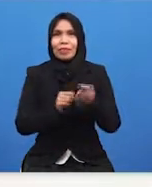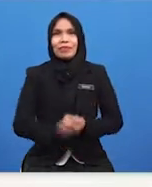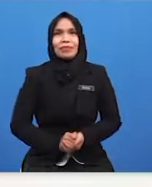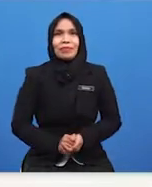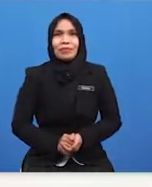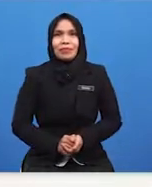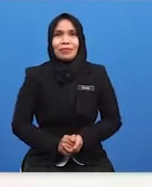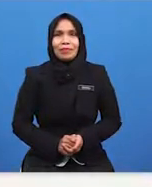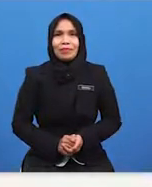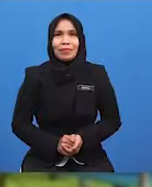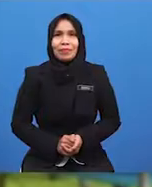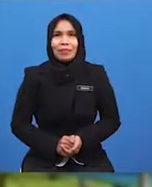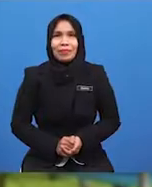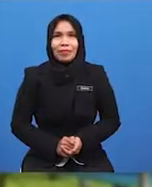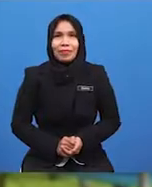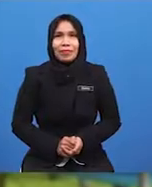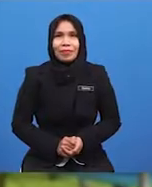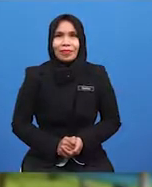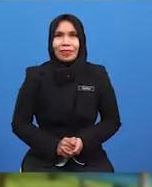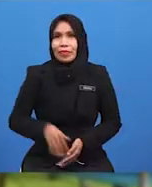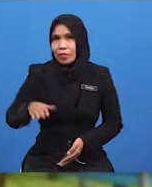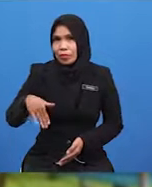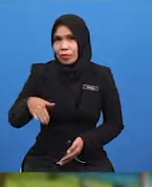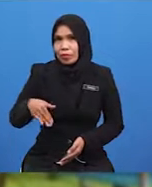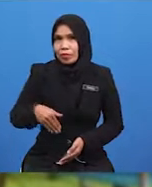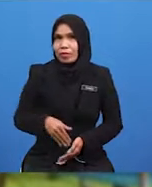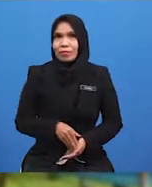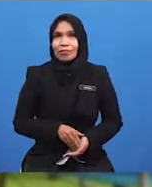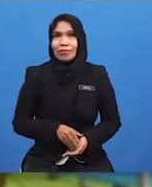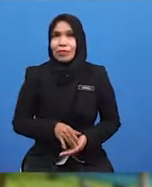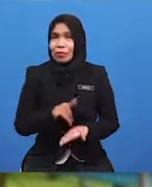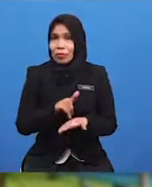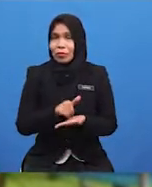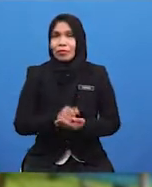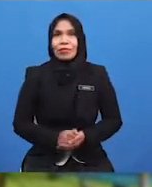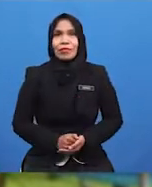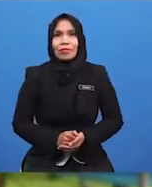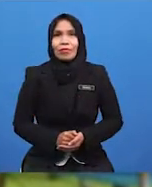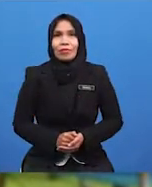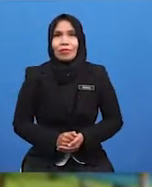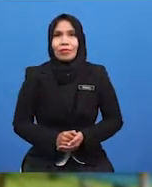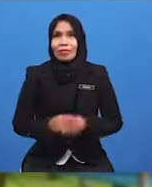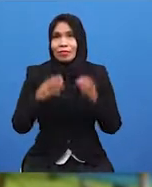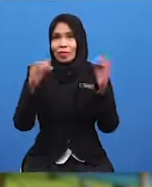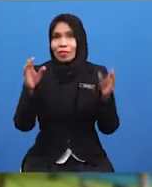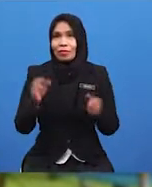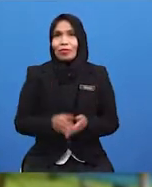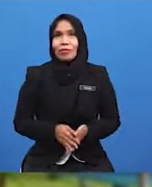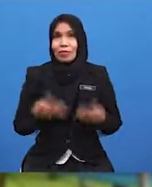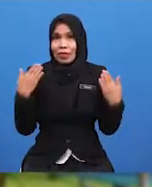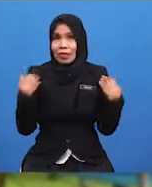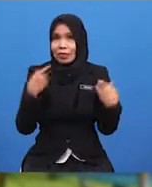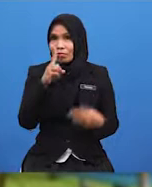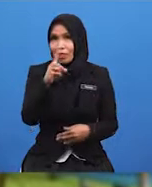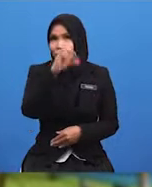kita hari ini sebelum kita meneruskan jago hendak Tunjukkan satu soalan kepada